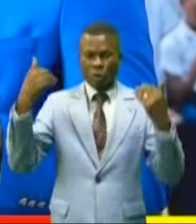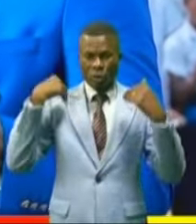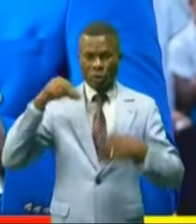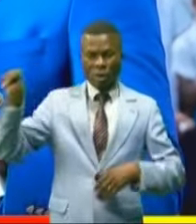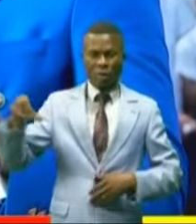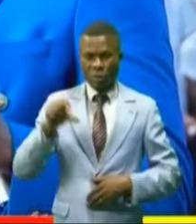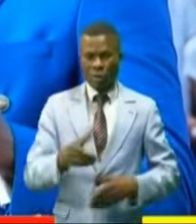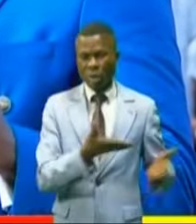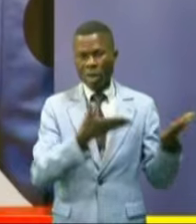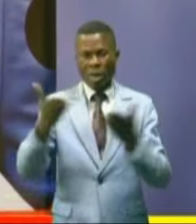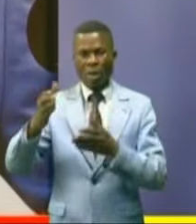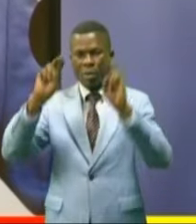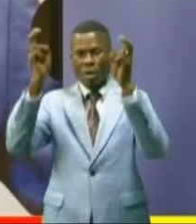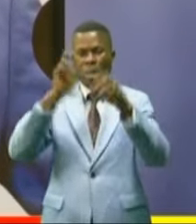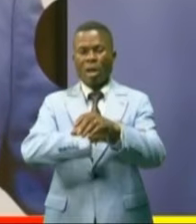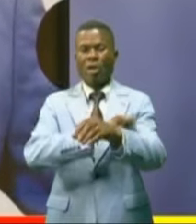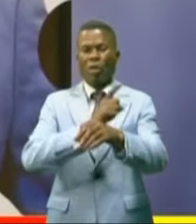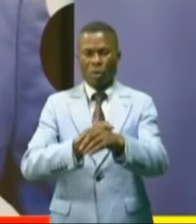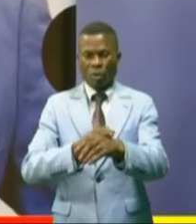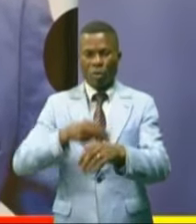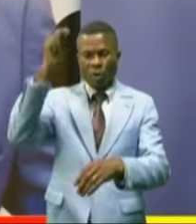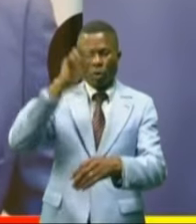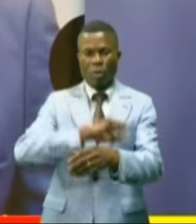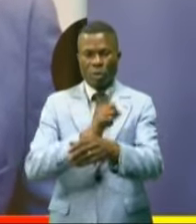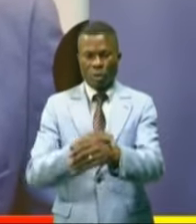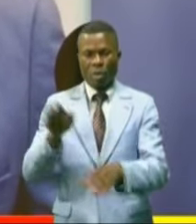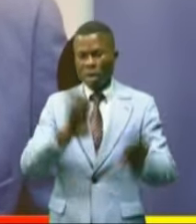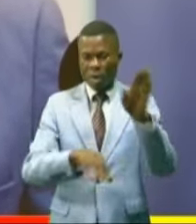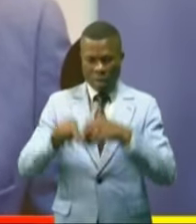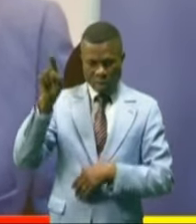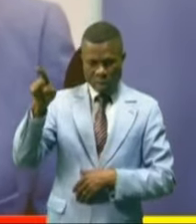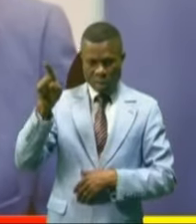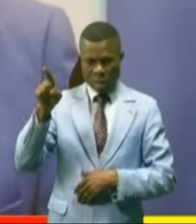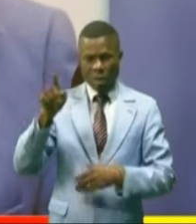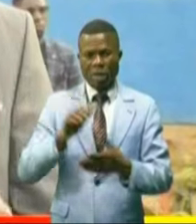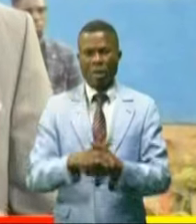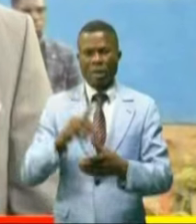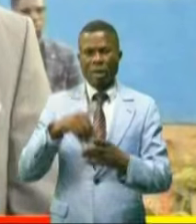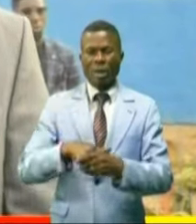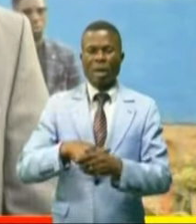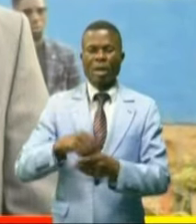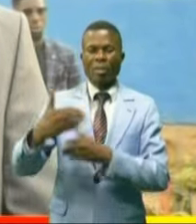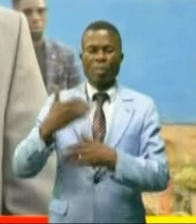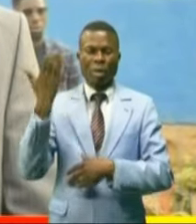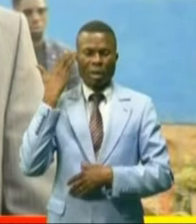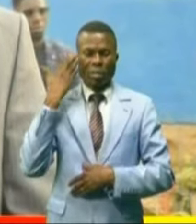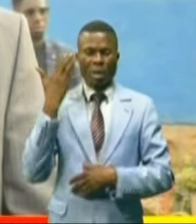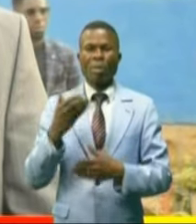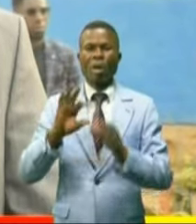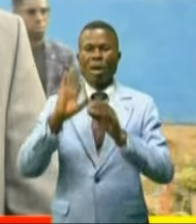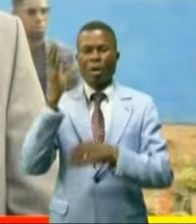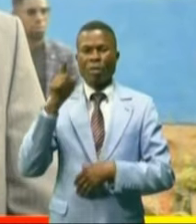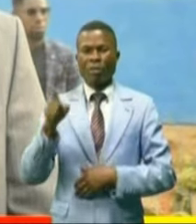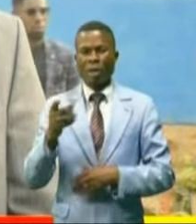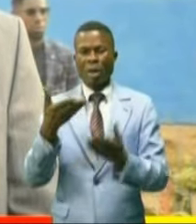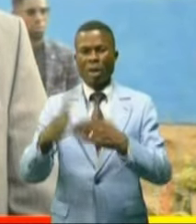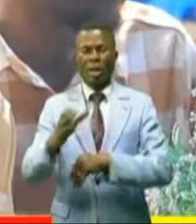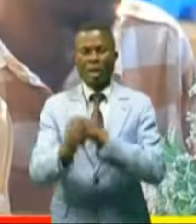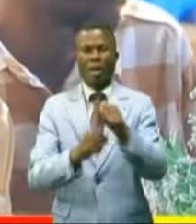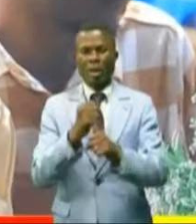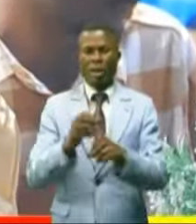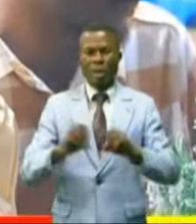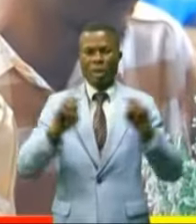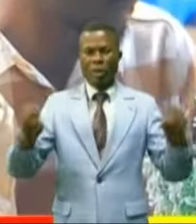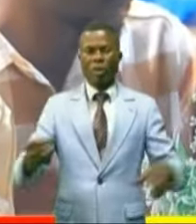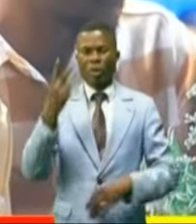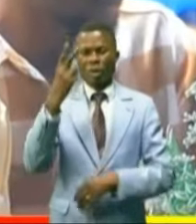à Goma, dans le Nord Kivu, où il sera inhumé aux côtés de son fait papa, à Kubati. Il est mort à l'âge de 52